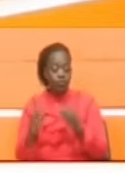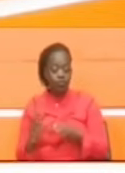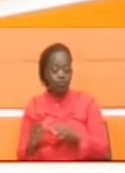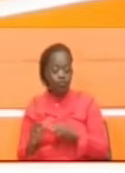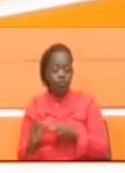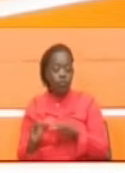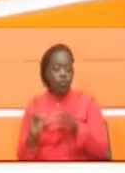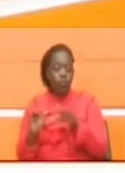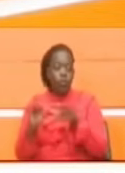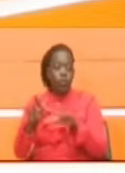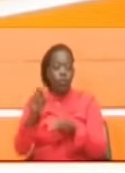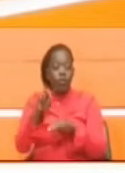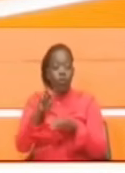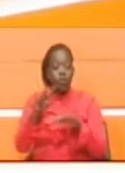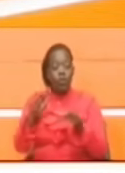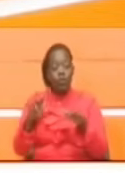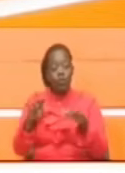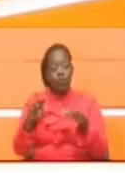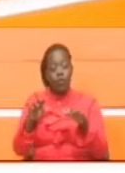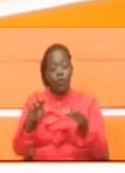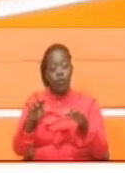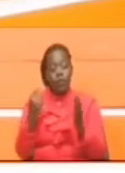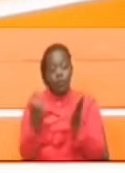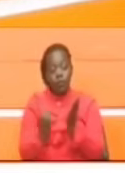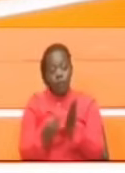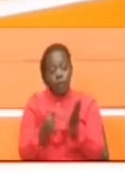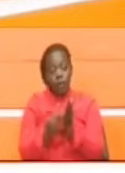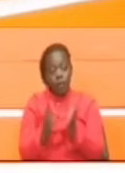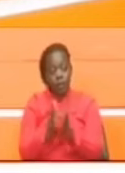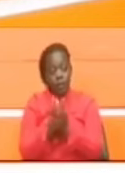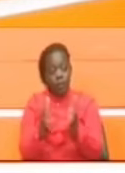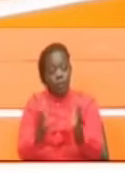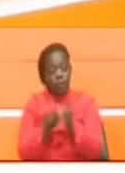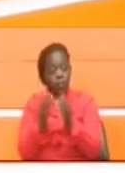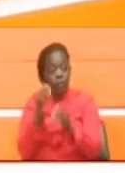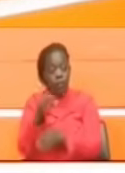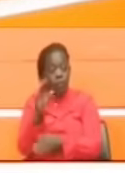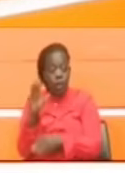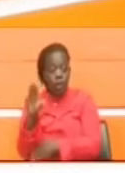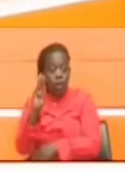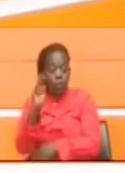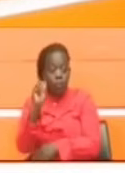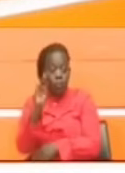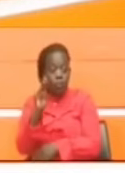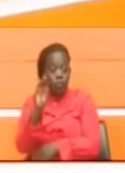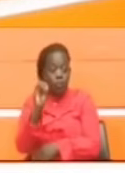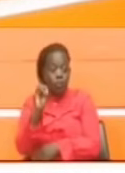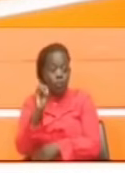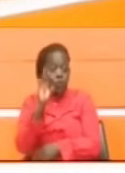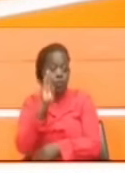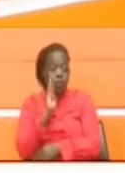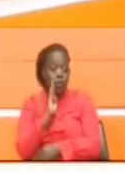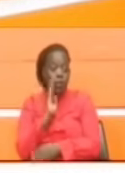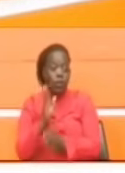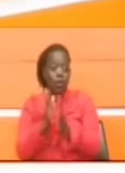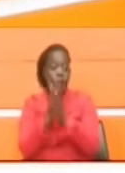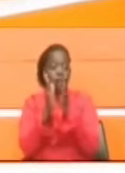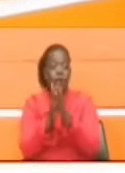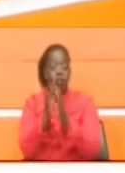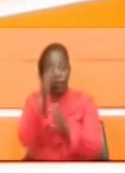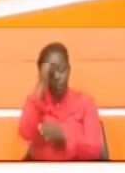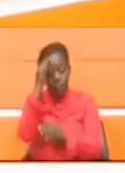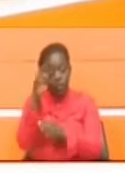okwetooloola eggwanga nga bakulembeddwa amakulira ekibiina kino Robert Kyagulanyi Ssentamu banyonyodde